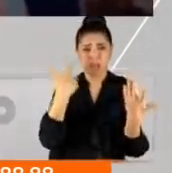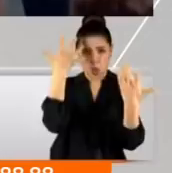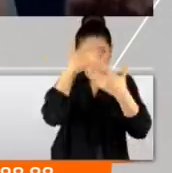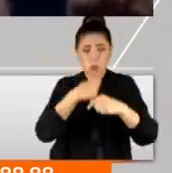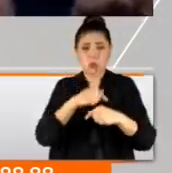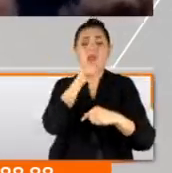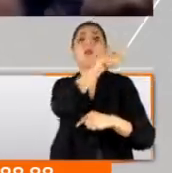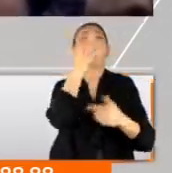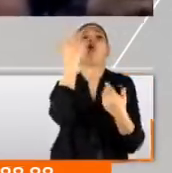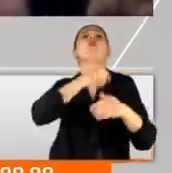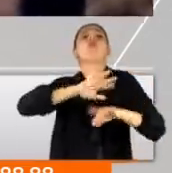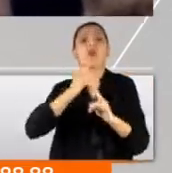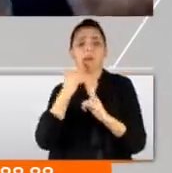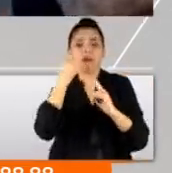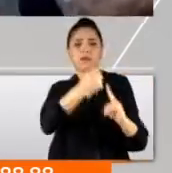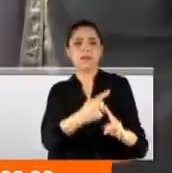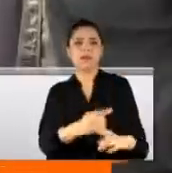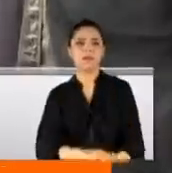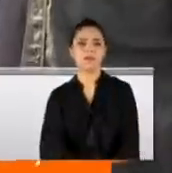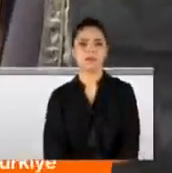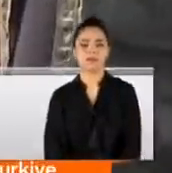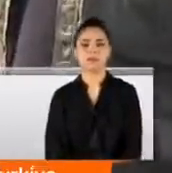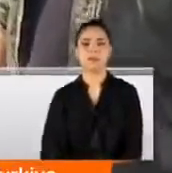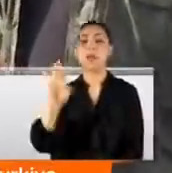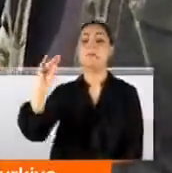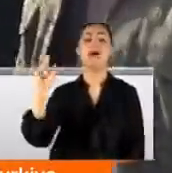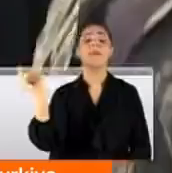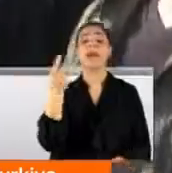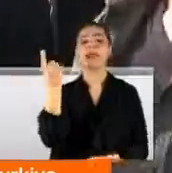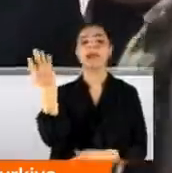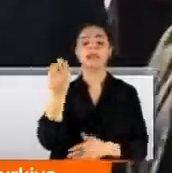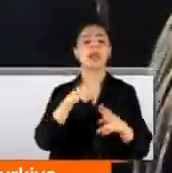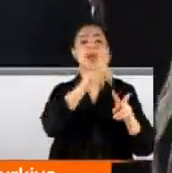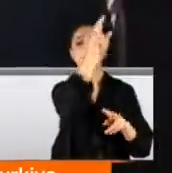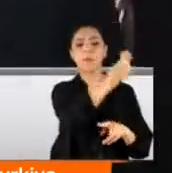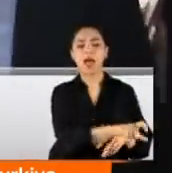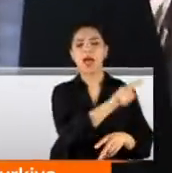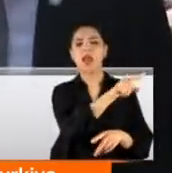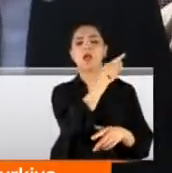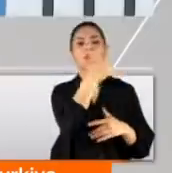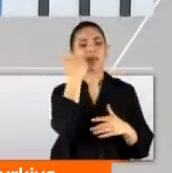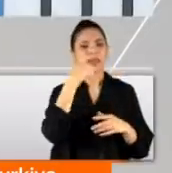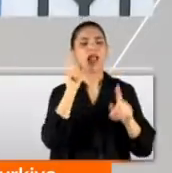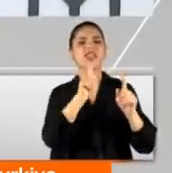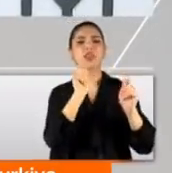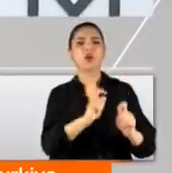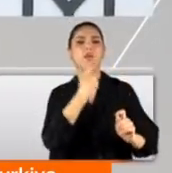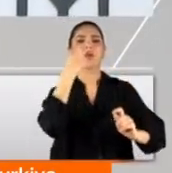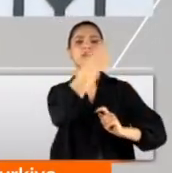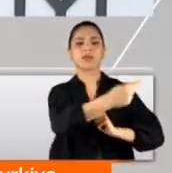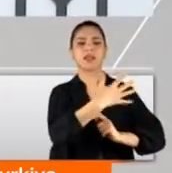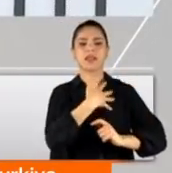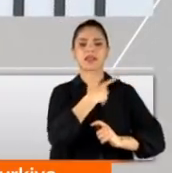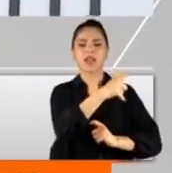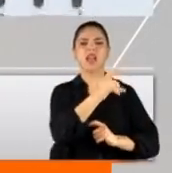ama o utanmadı diye de ekledi. MHP lideri Akşener'i yalan ve dedikodu yapmakla eleştirdi. Çünkü